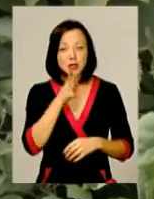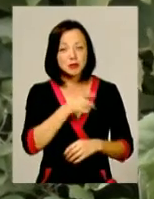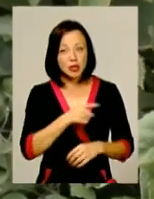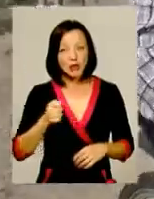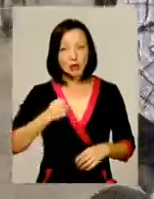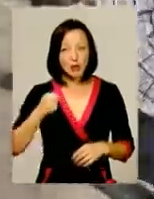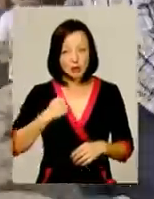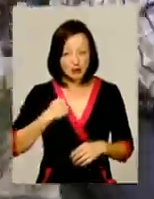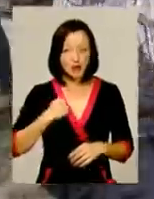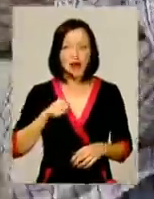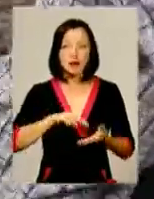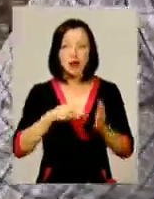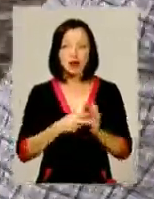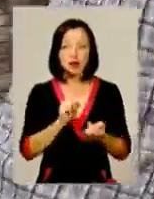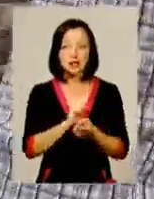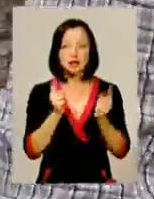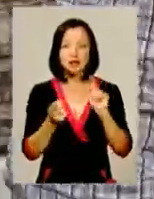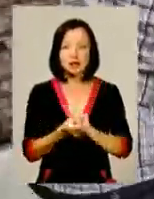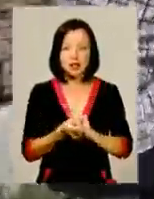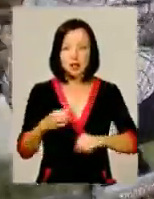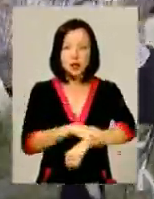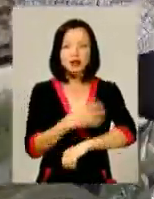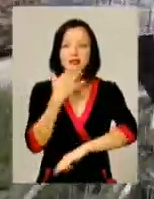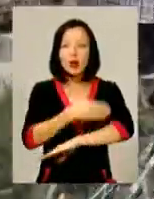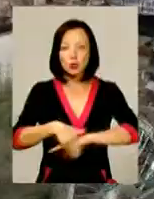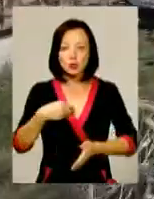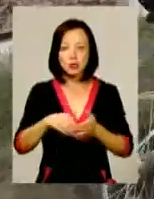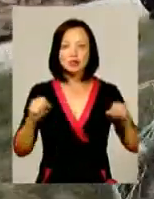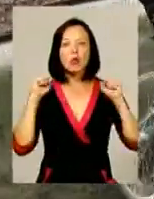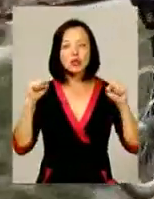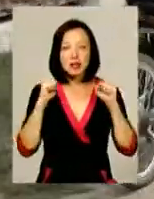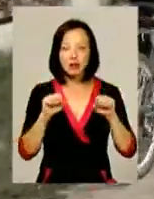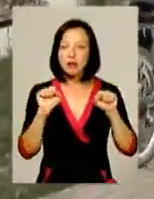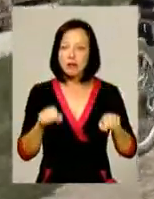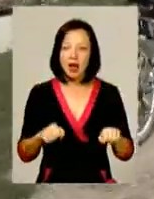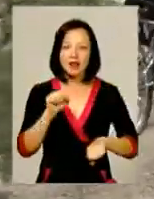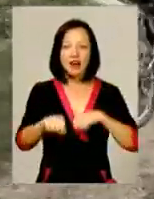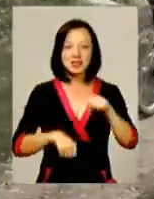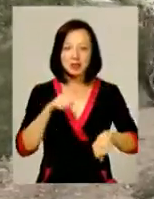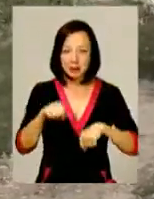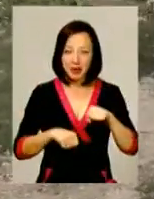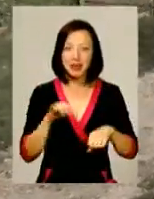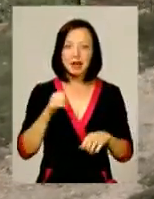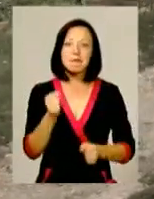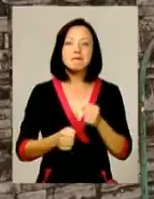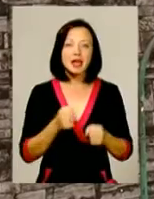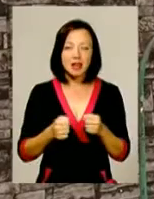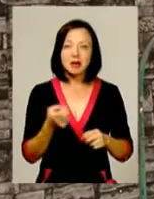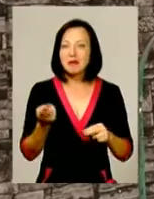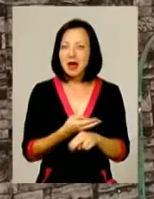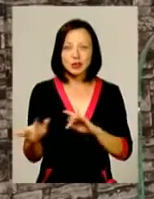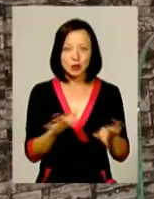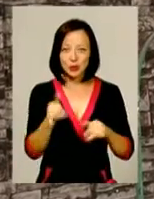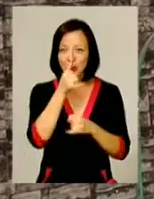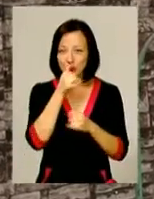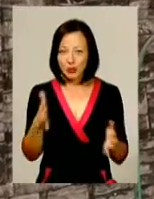боєць 56-ї планує змінити вітчизняний протез на закордонний, спортивний, аби міг не лише на велосипеді кататись, а й бігати, бо без руху не